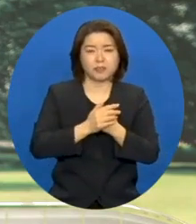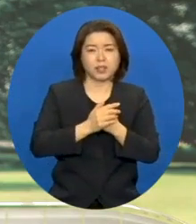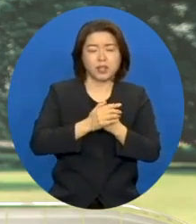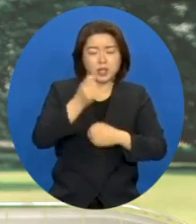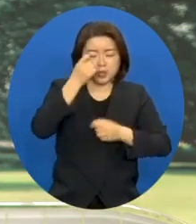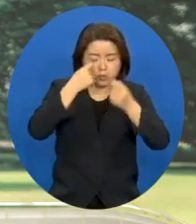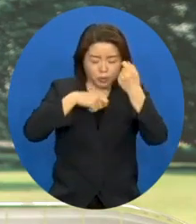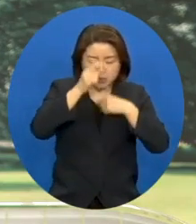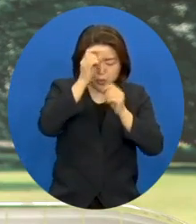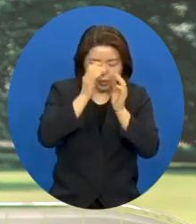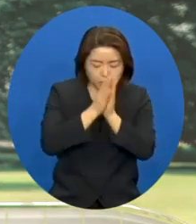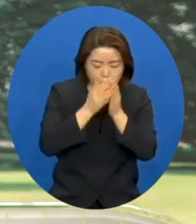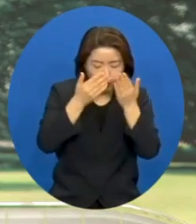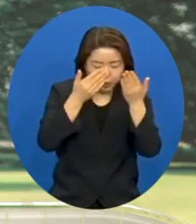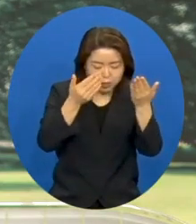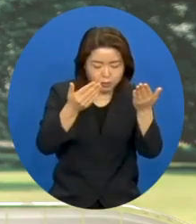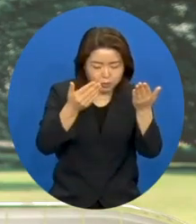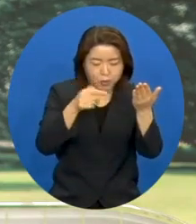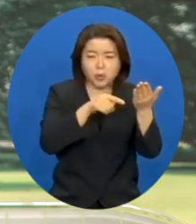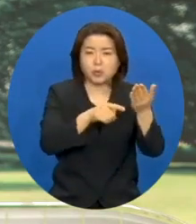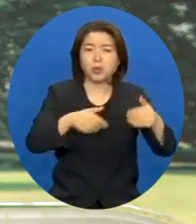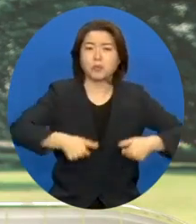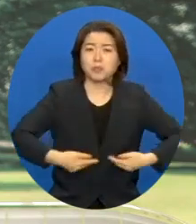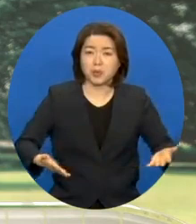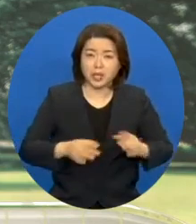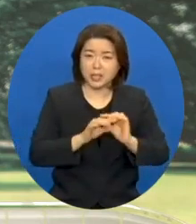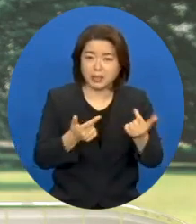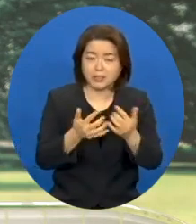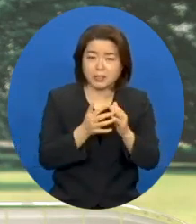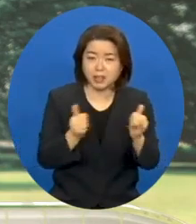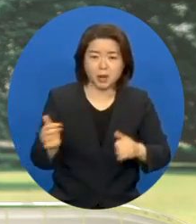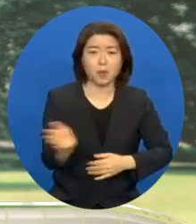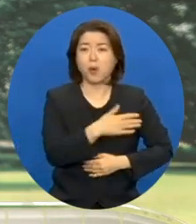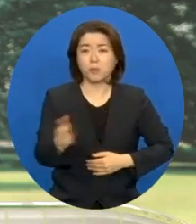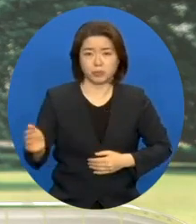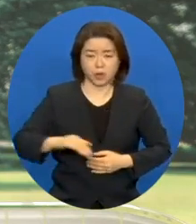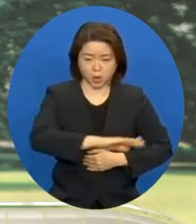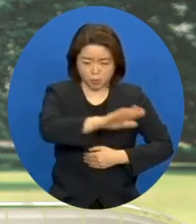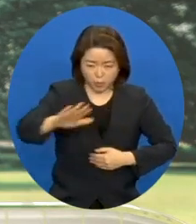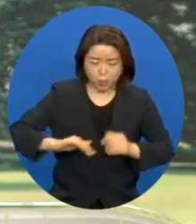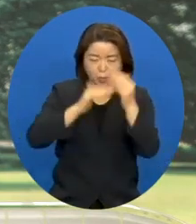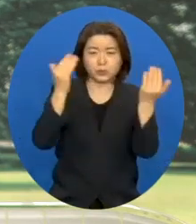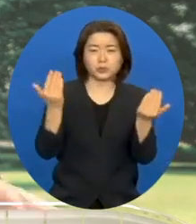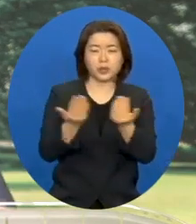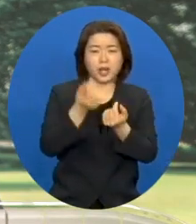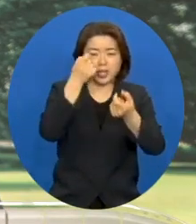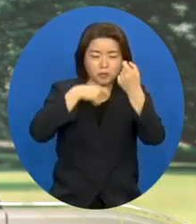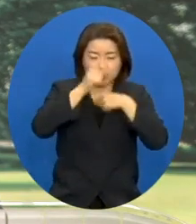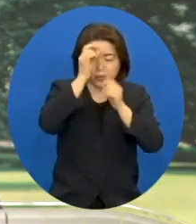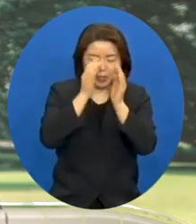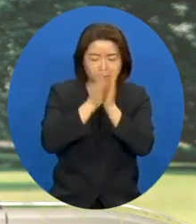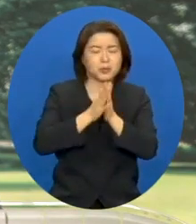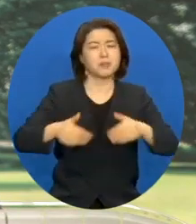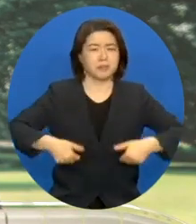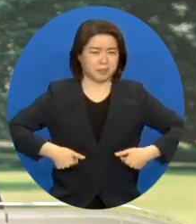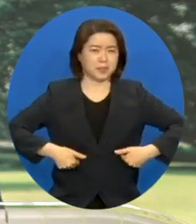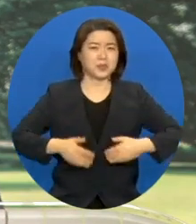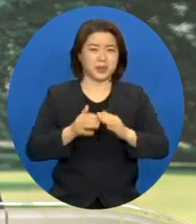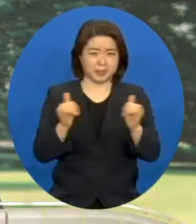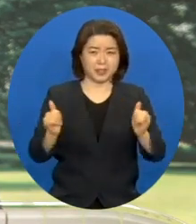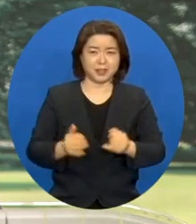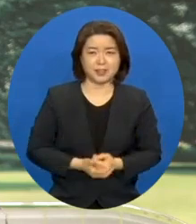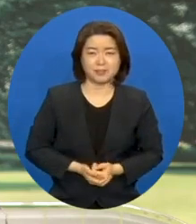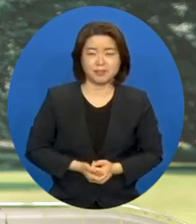필요 없는 사람이 누가 있겠어요? 우리 모두가 다 눈물의 기도가 필요한 사람들이잖아요.